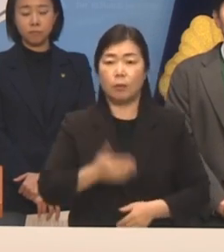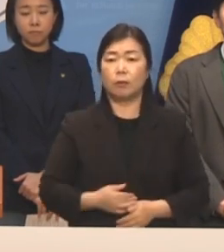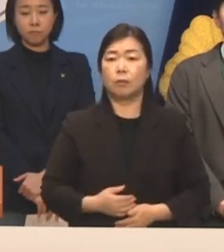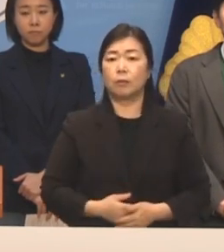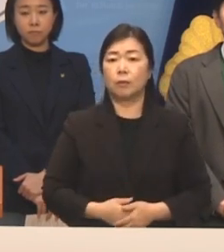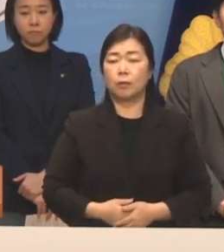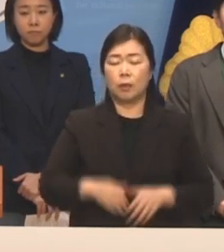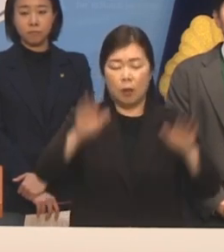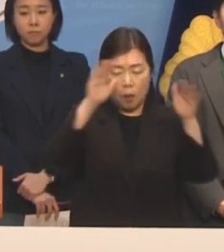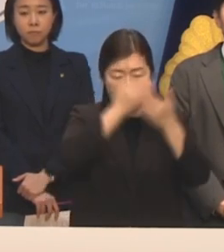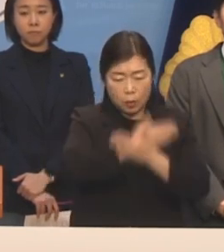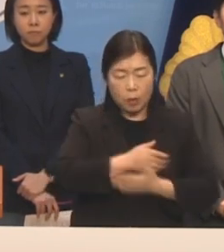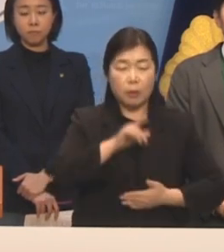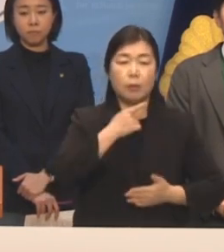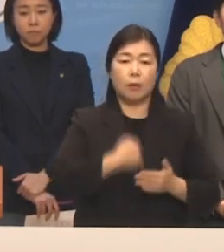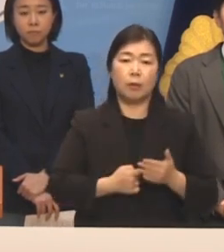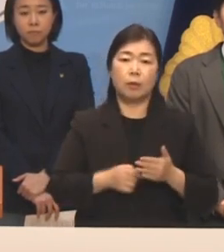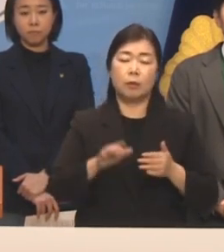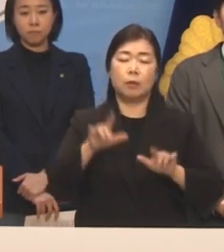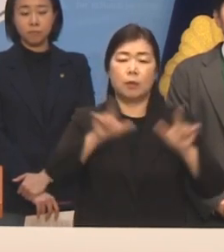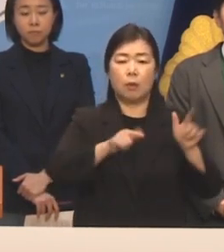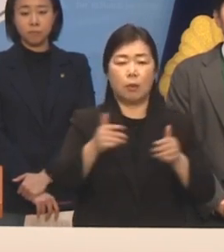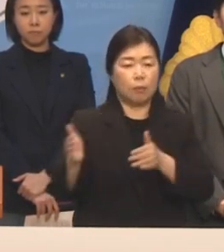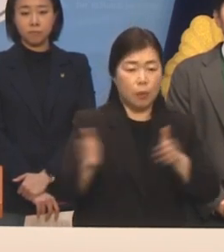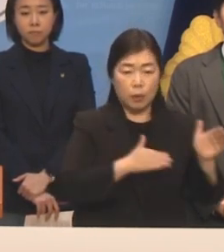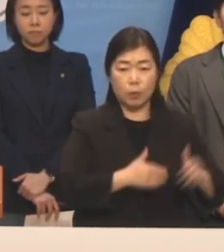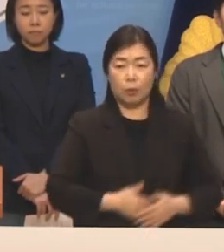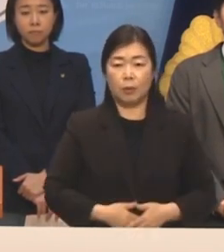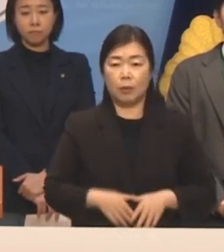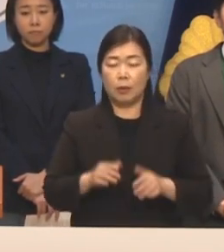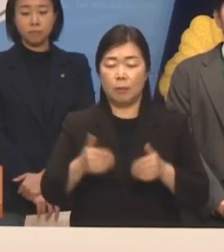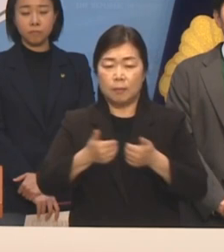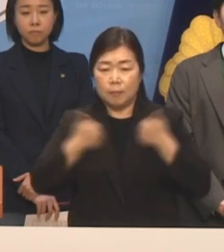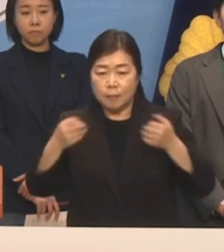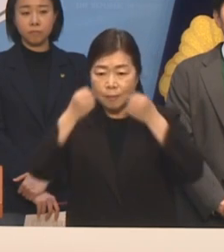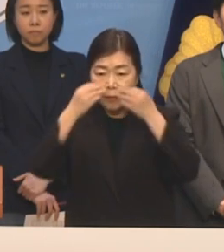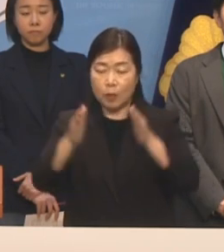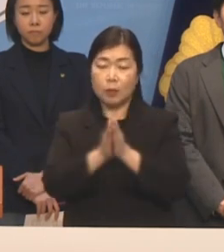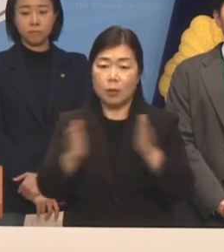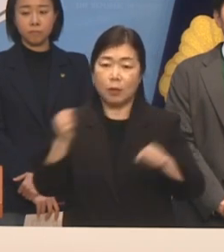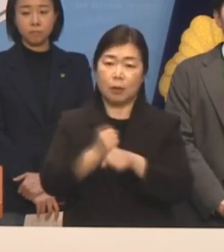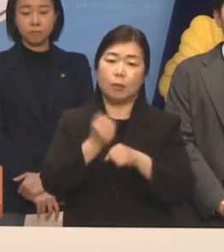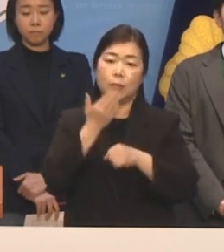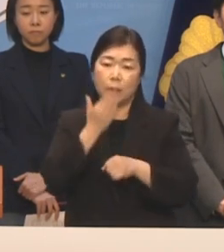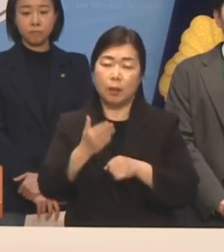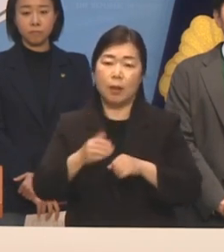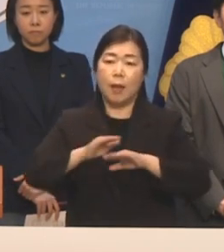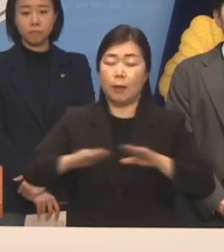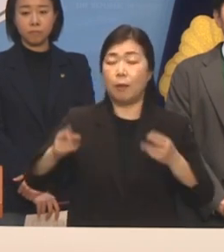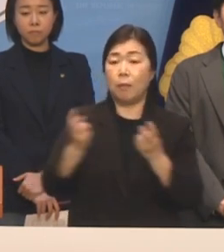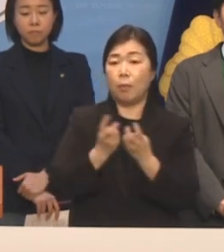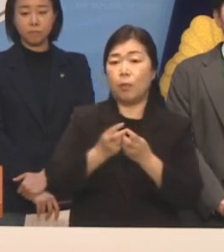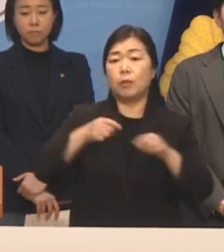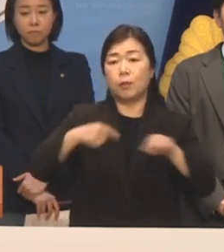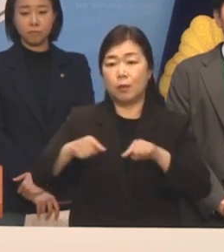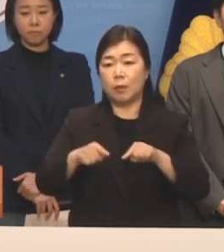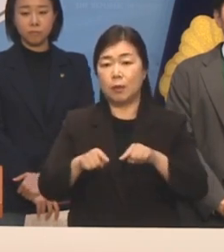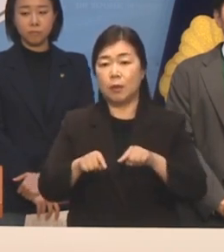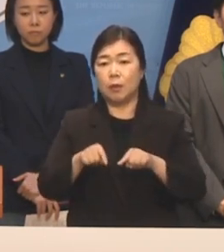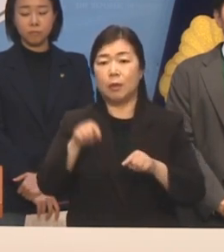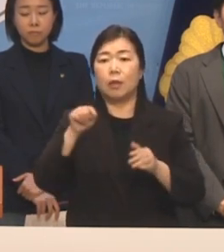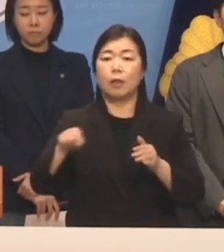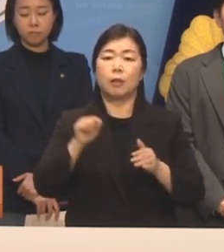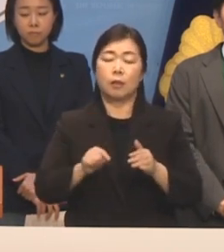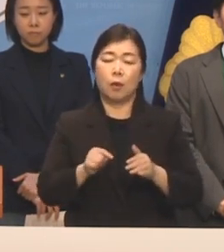어두운 기후의 겨울을 걷어내고 앞장서 열어나갈 새로운 대안의 정치, 그 길 선두에